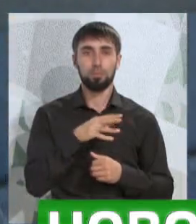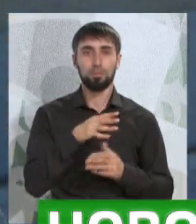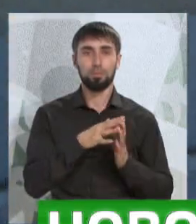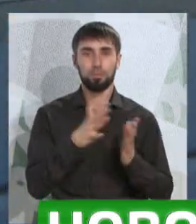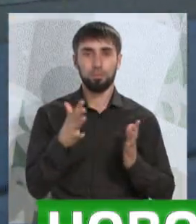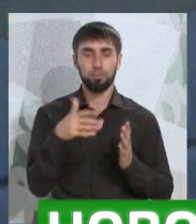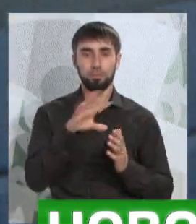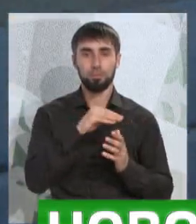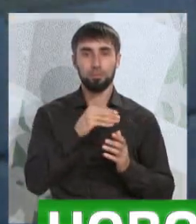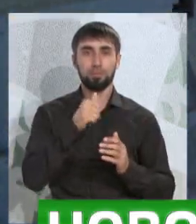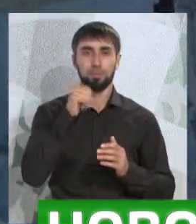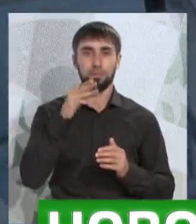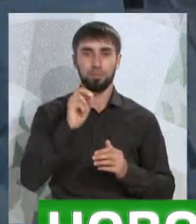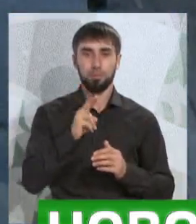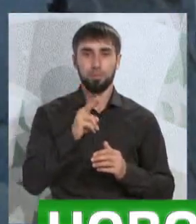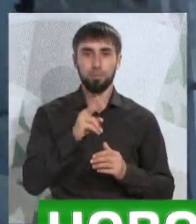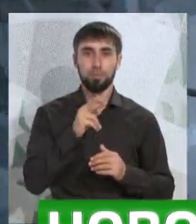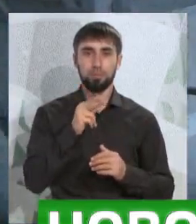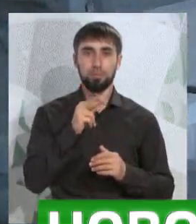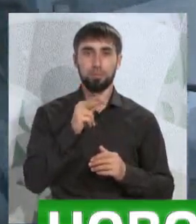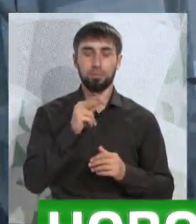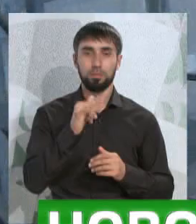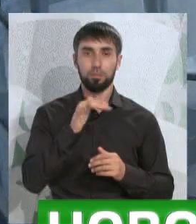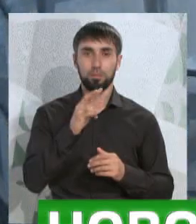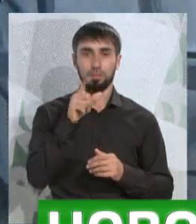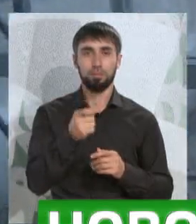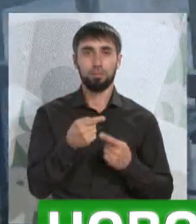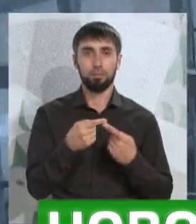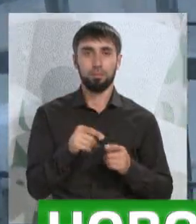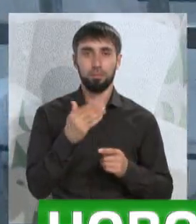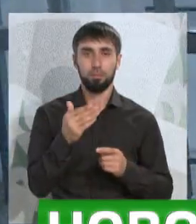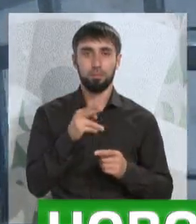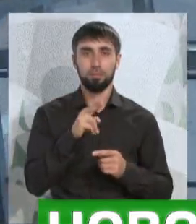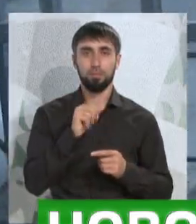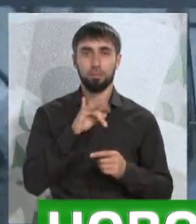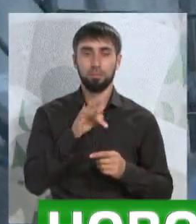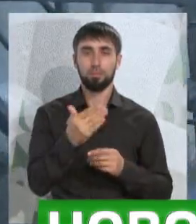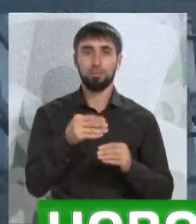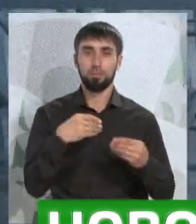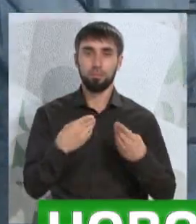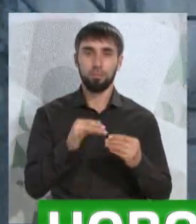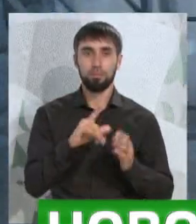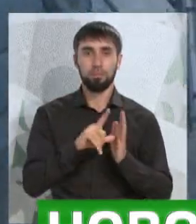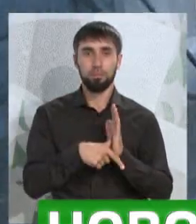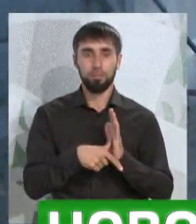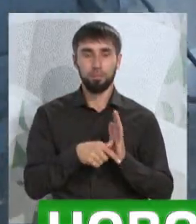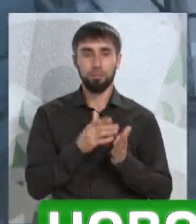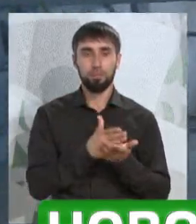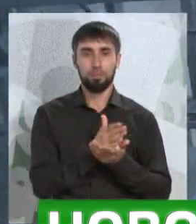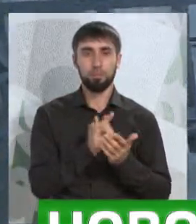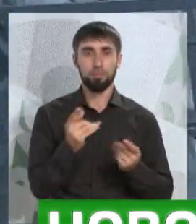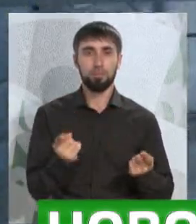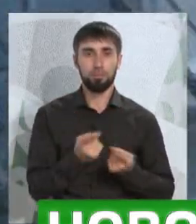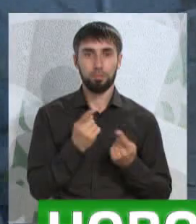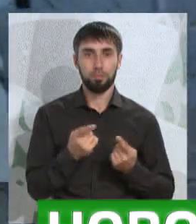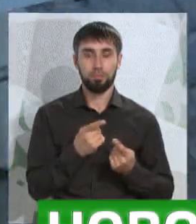масштабах в конце прошлого века. От чугуна их отличает несколько очень важных параметров – это эластичность, долговечность и легкость. Ну